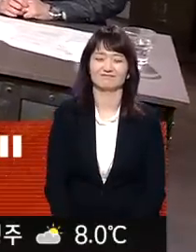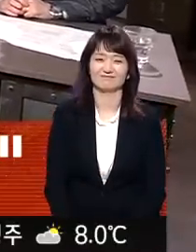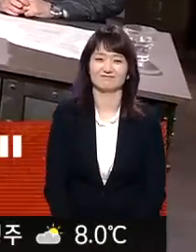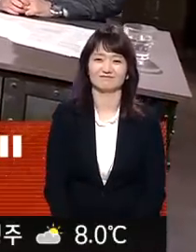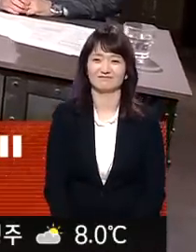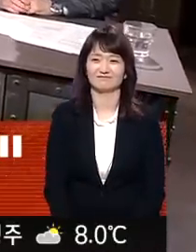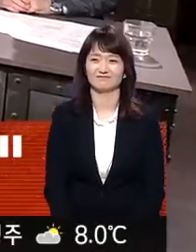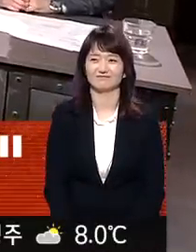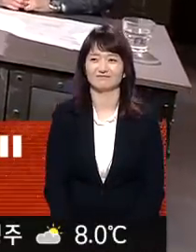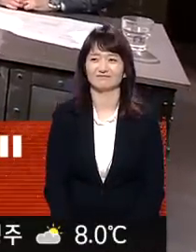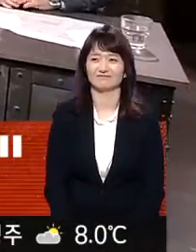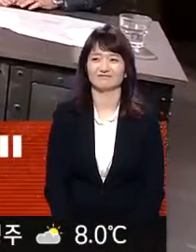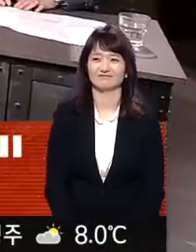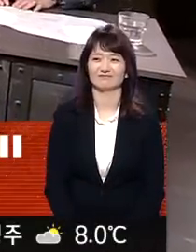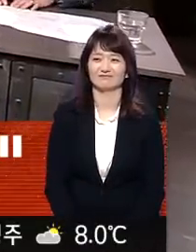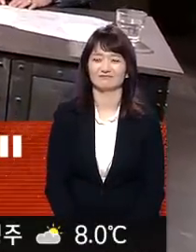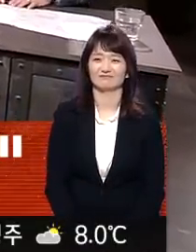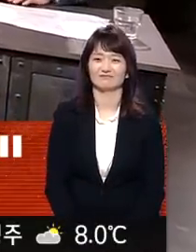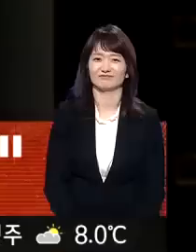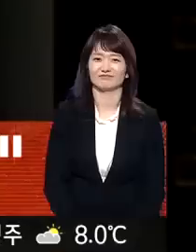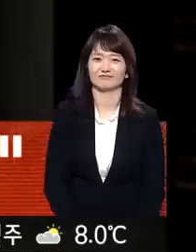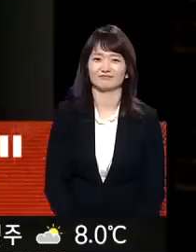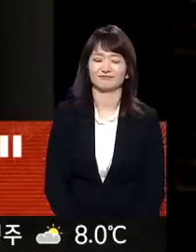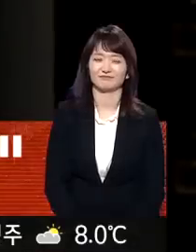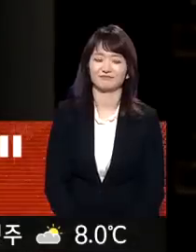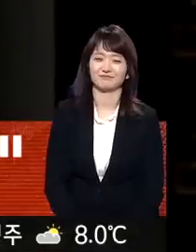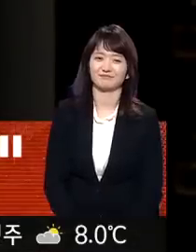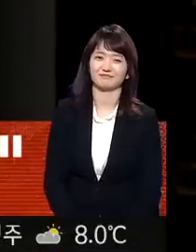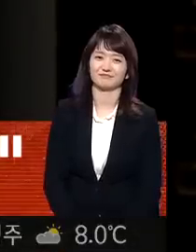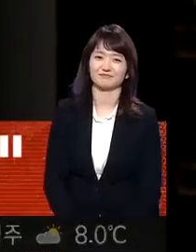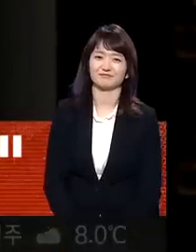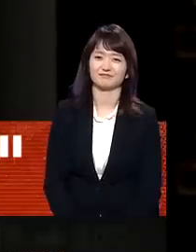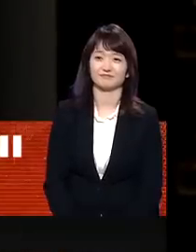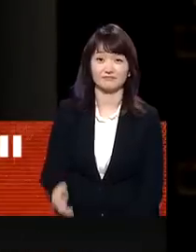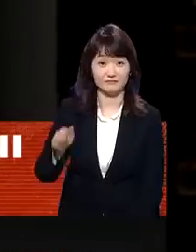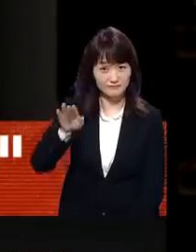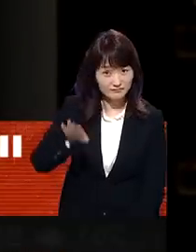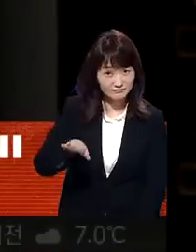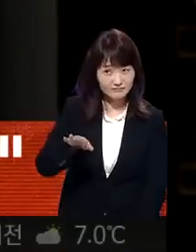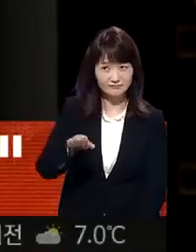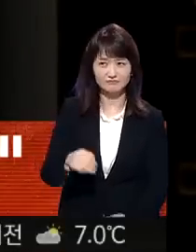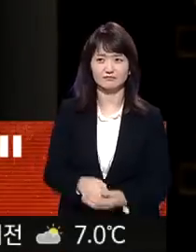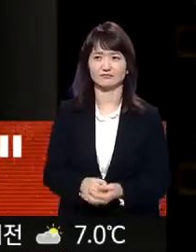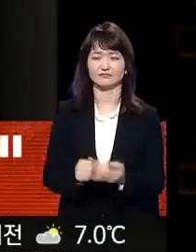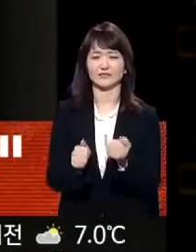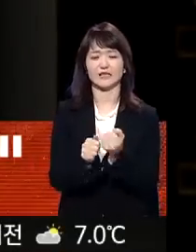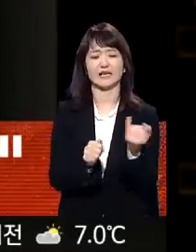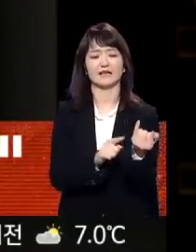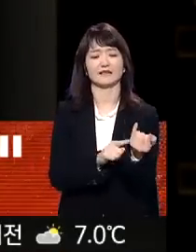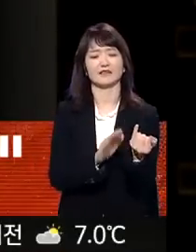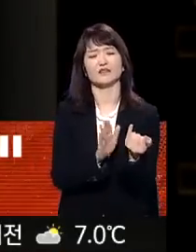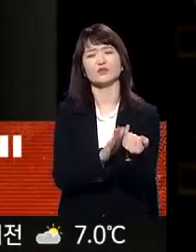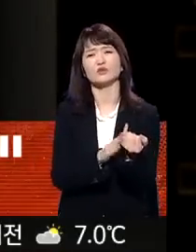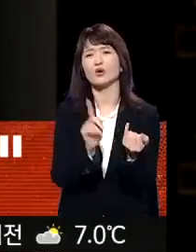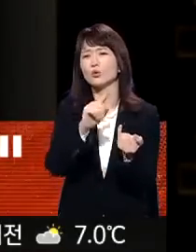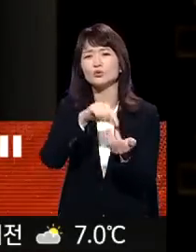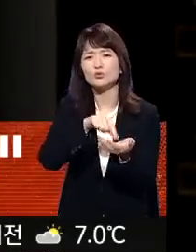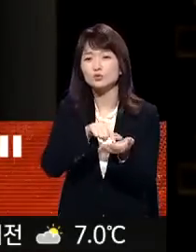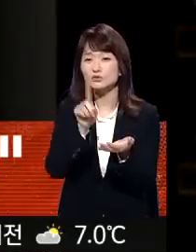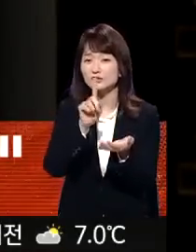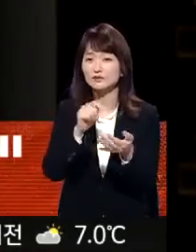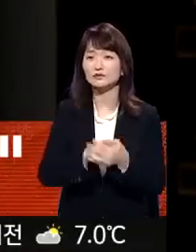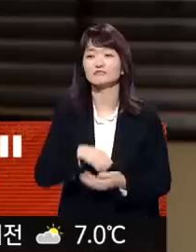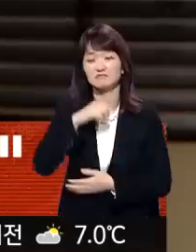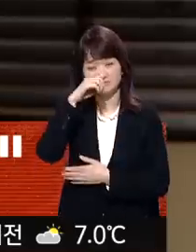알겠습니다. 좀 이따 여쭤볼게요, 그럼. 그런데 이 터치가 어느 정도이길래? 그러니까 사실은 그냥